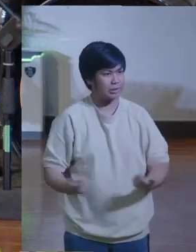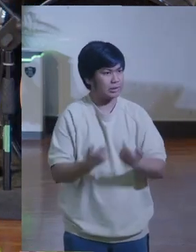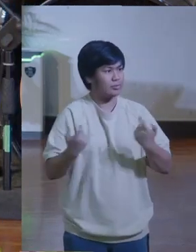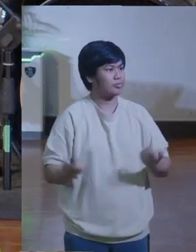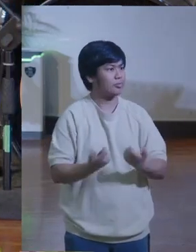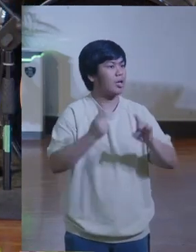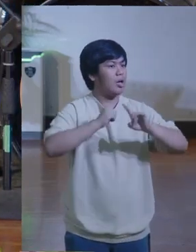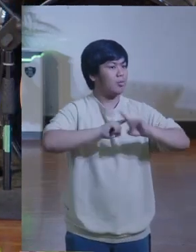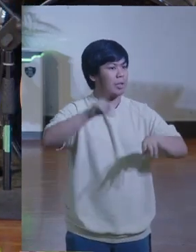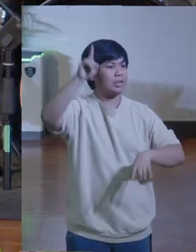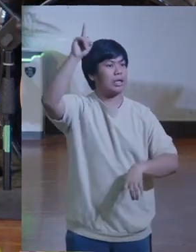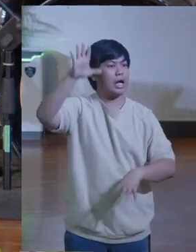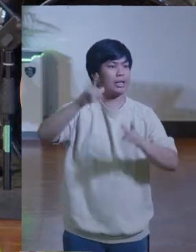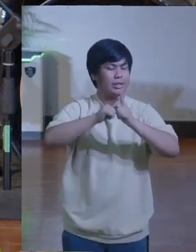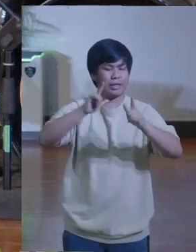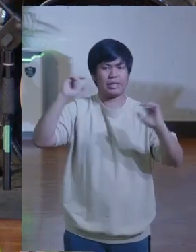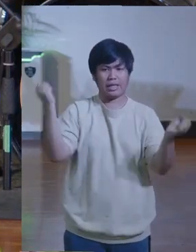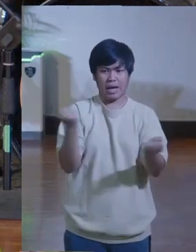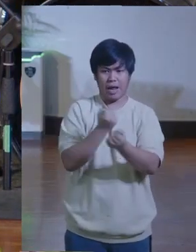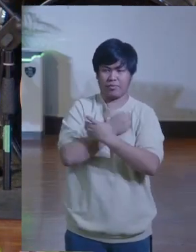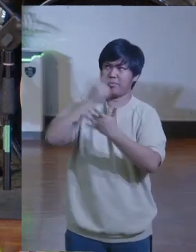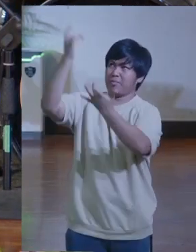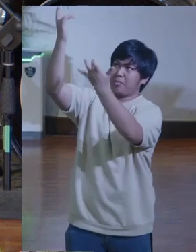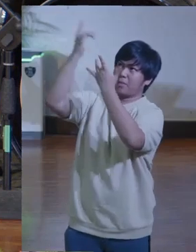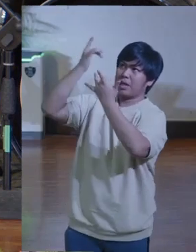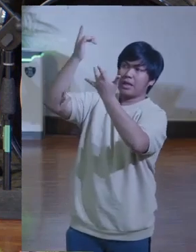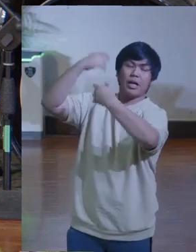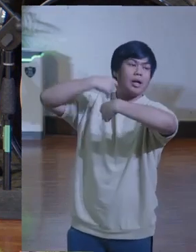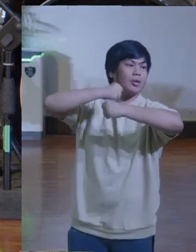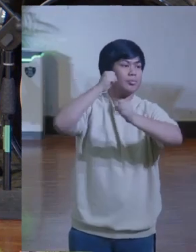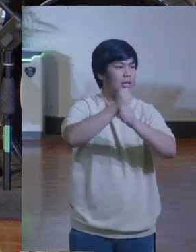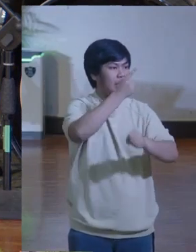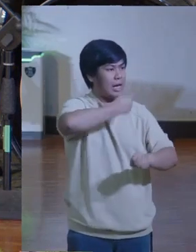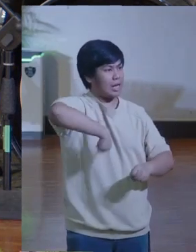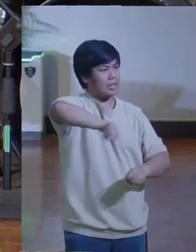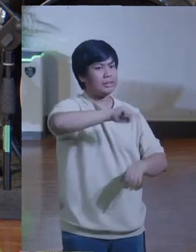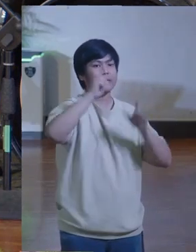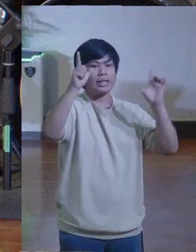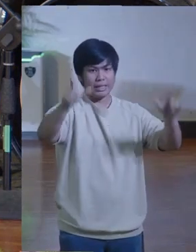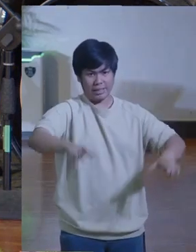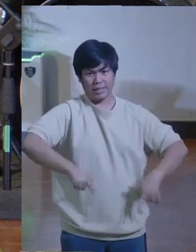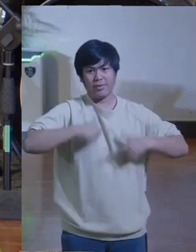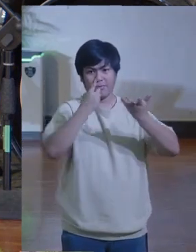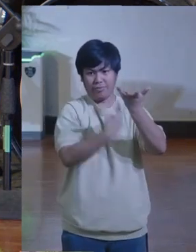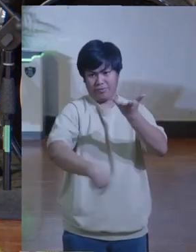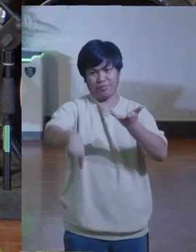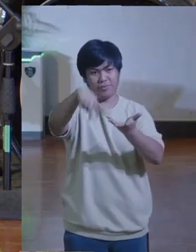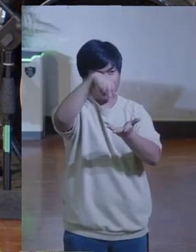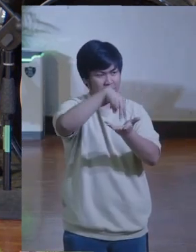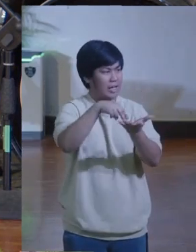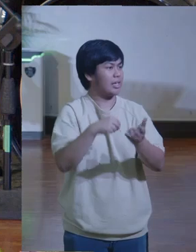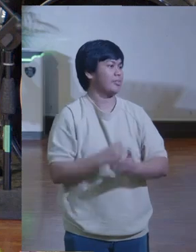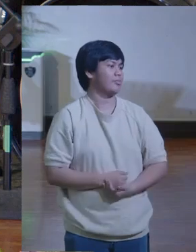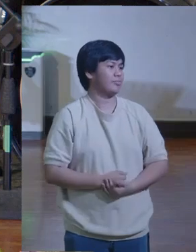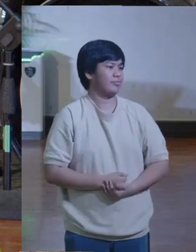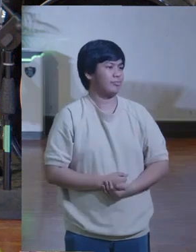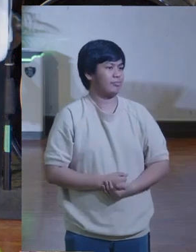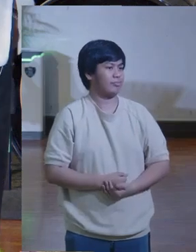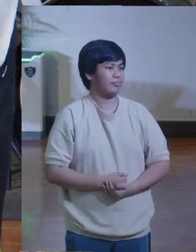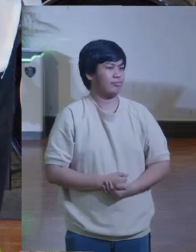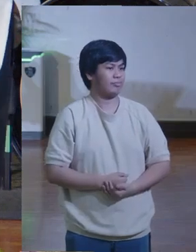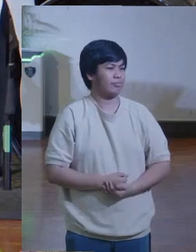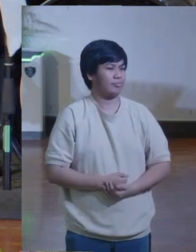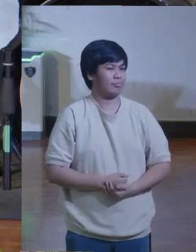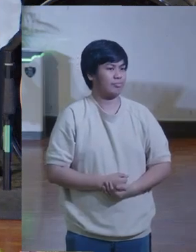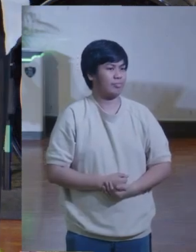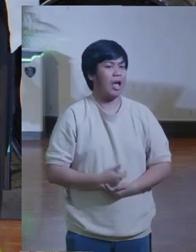sabi, but God, because of His great love and mercy, made us alive. Ito po yun.